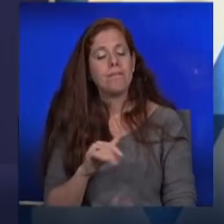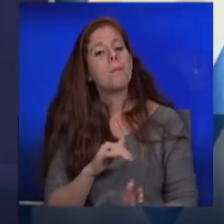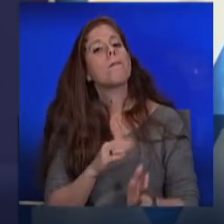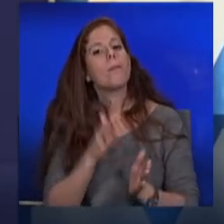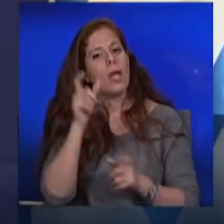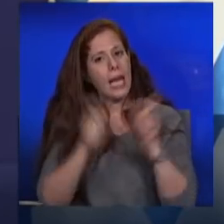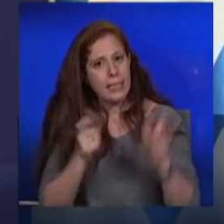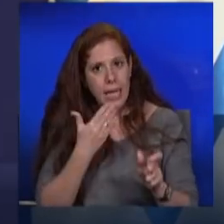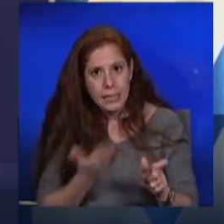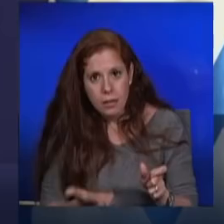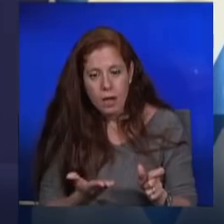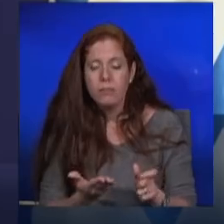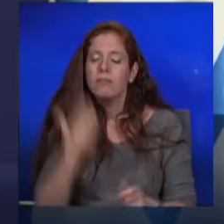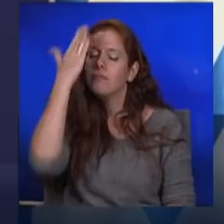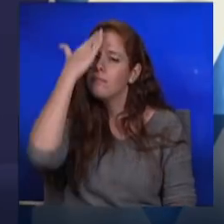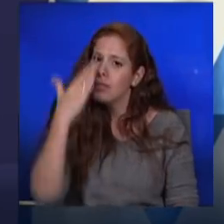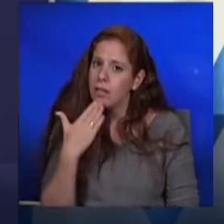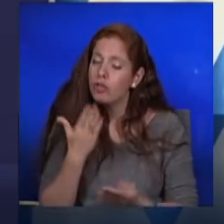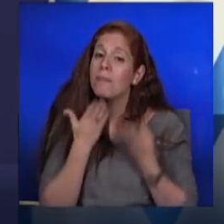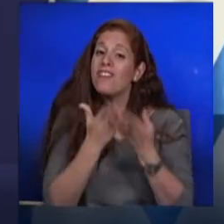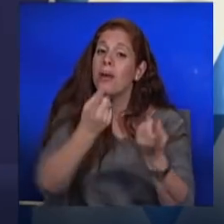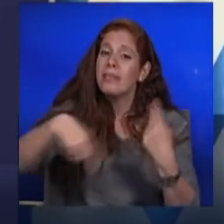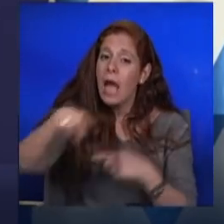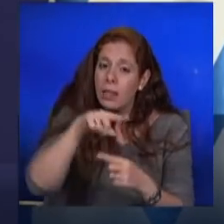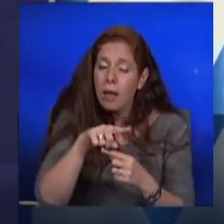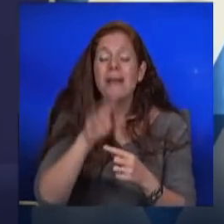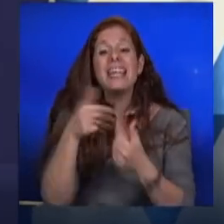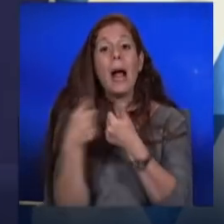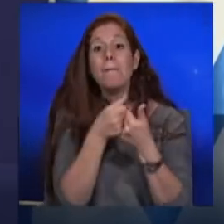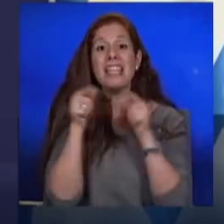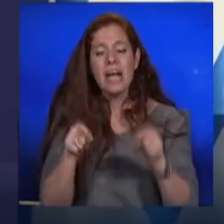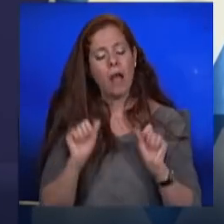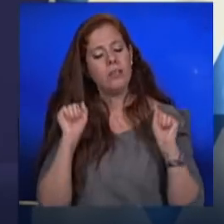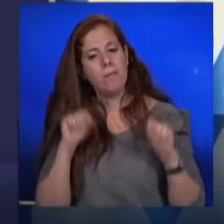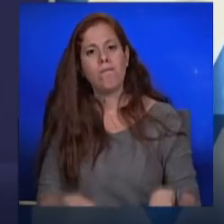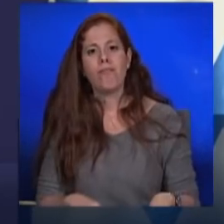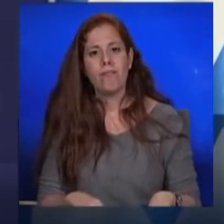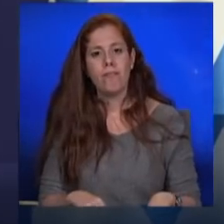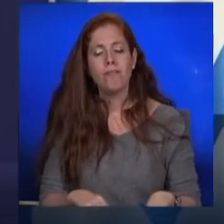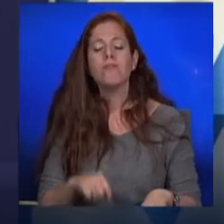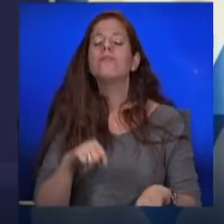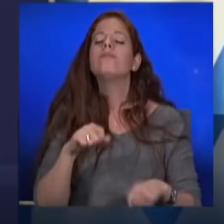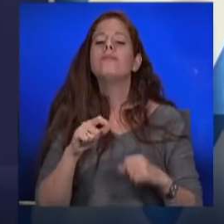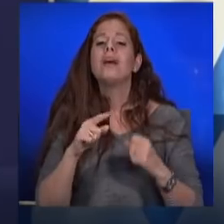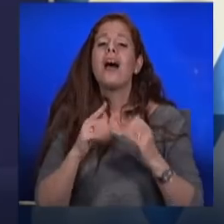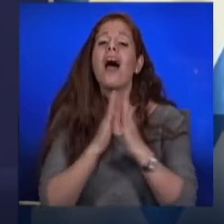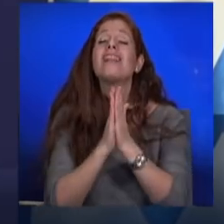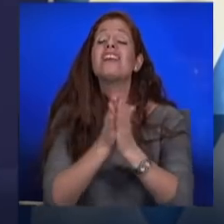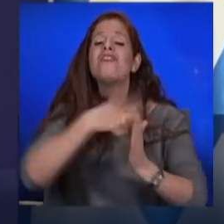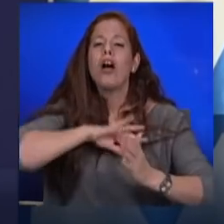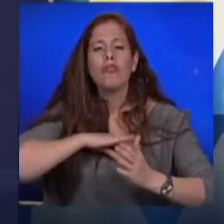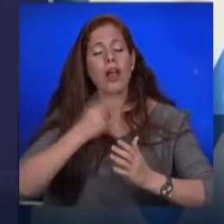נעמוד בעזרת השם ובעזרתכם גם באתגר הנוכחי. קרני האור שלנו התגברו על